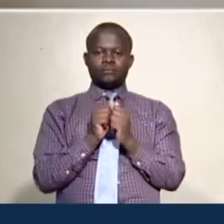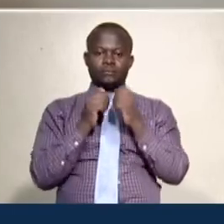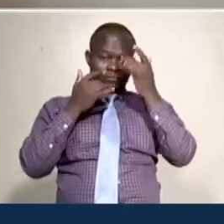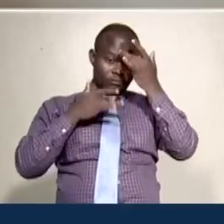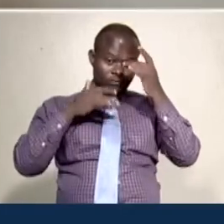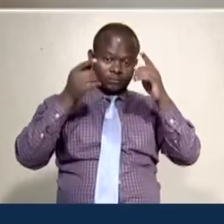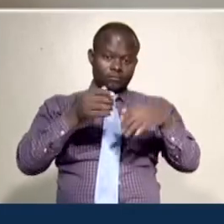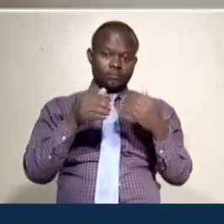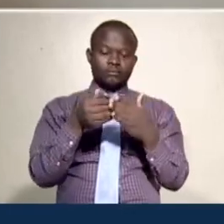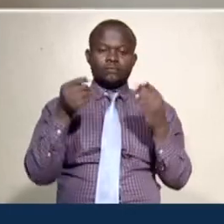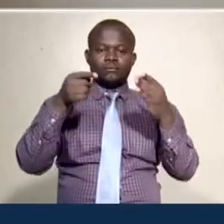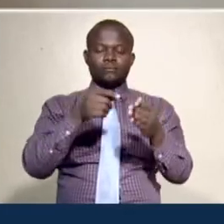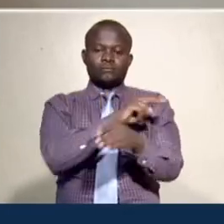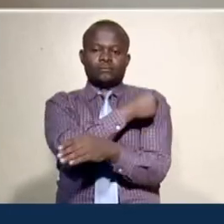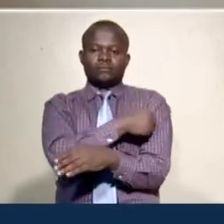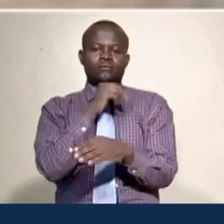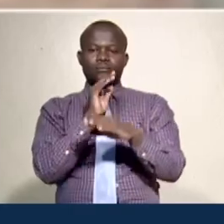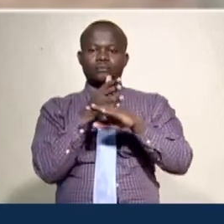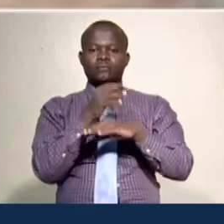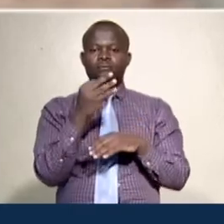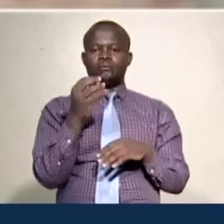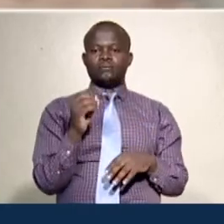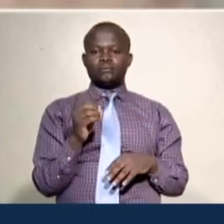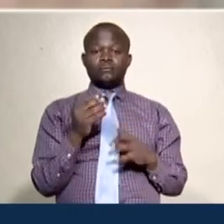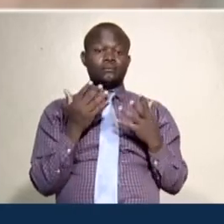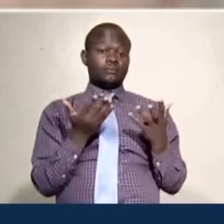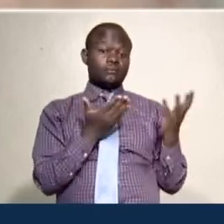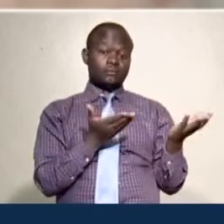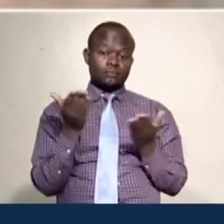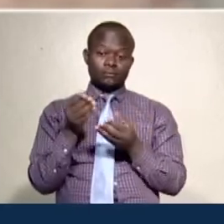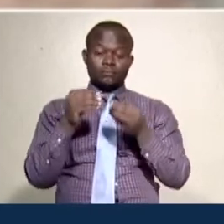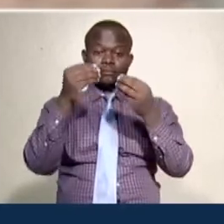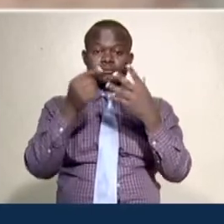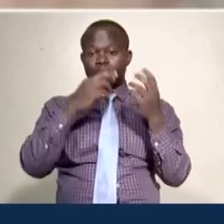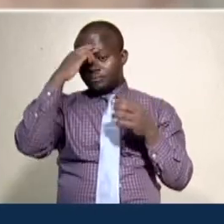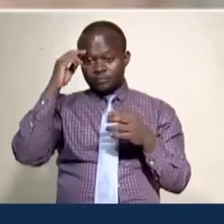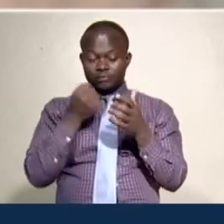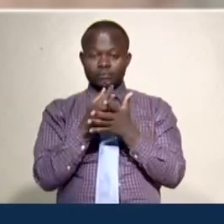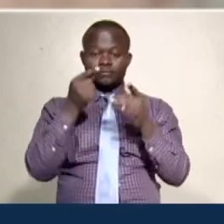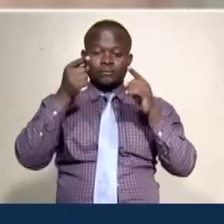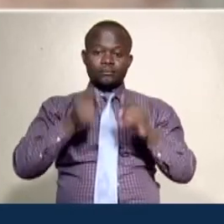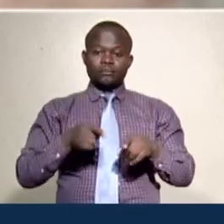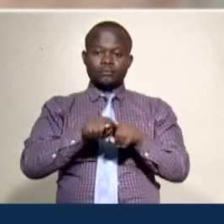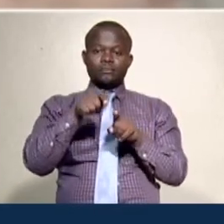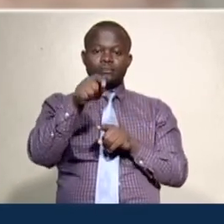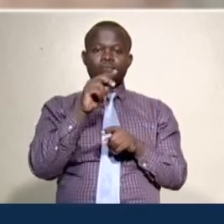Abarwayi tuhasanze baje kwivuza ntibarenze 30. None se bakwakiriye bakaguha iki kuzanye naho ugaba wasubira mu rugo